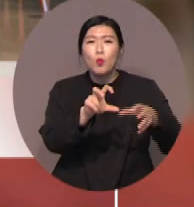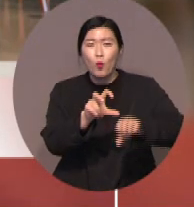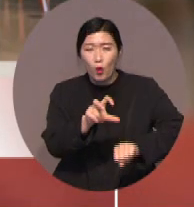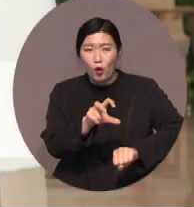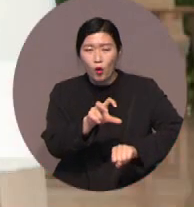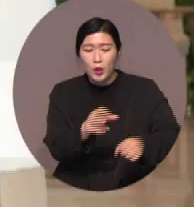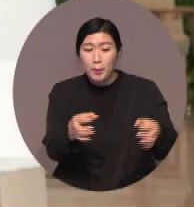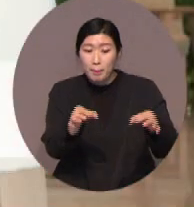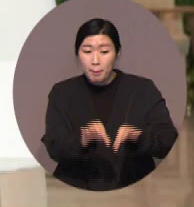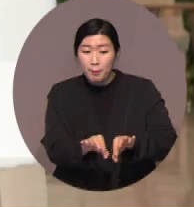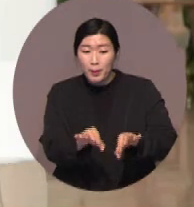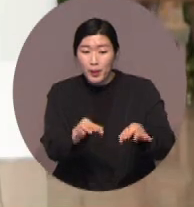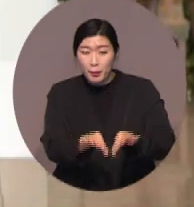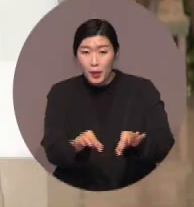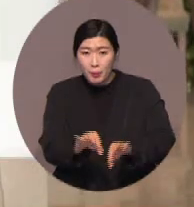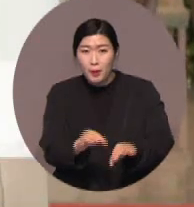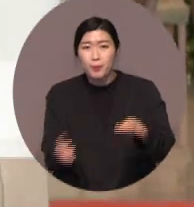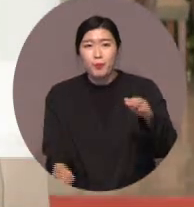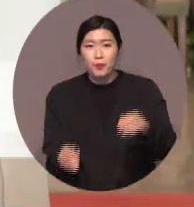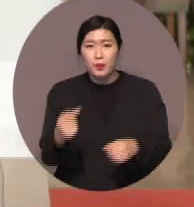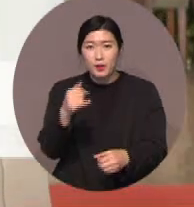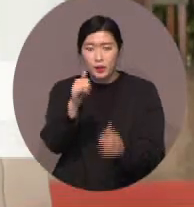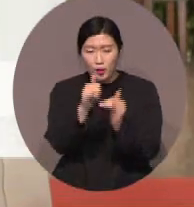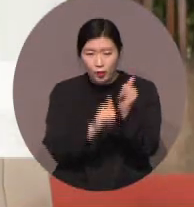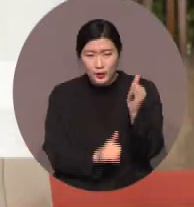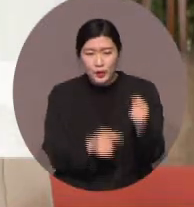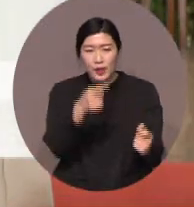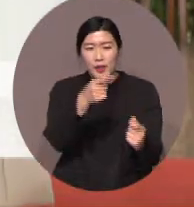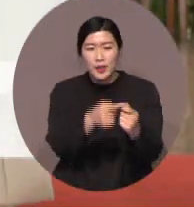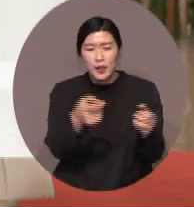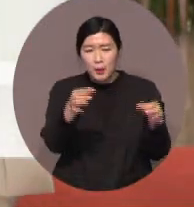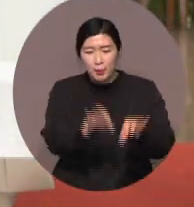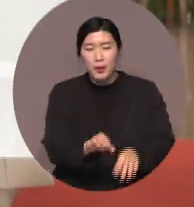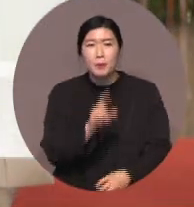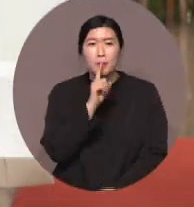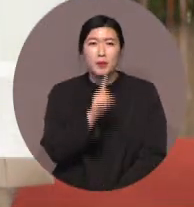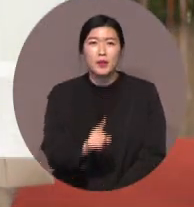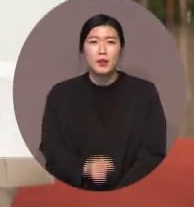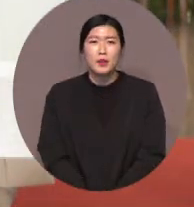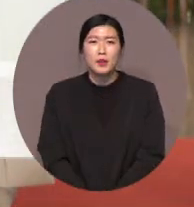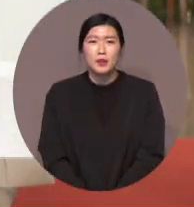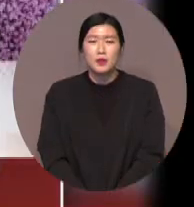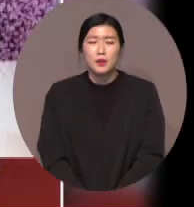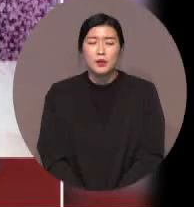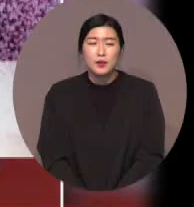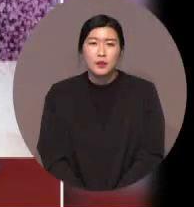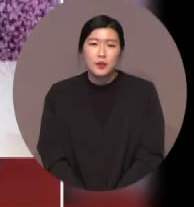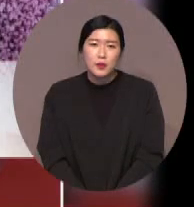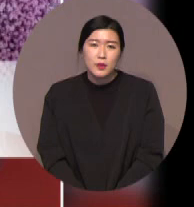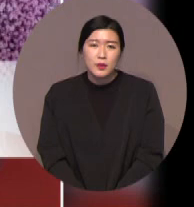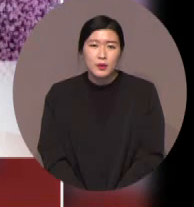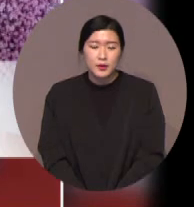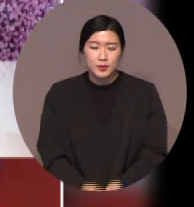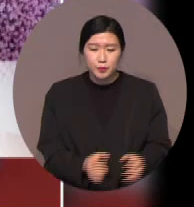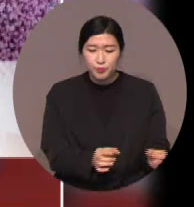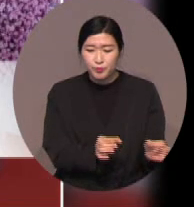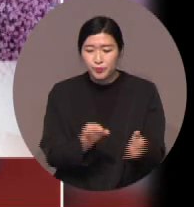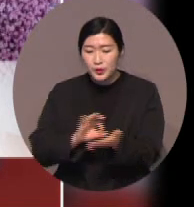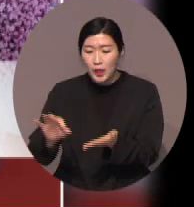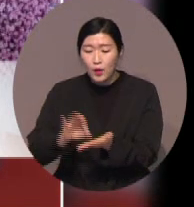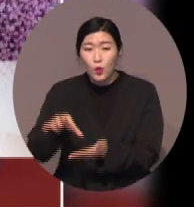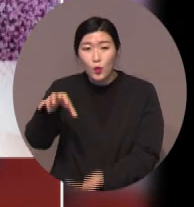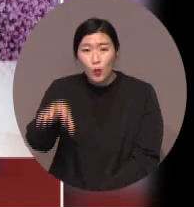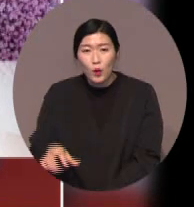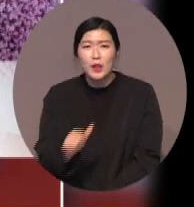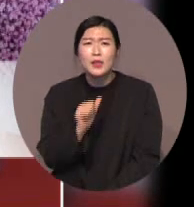25억 4천 8백만원으로 역대 최대치를 기록했다고 밝혔습니다 기부받은 성금은